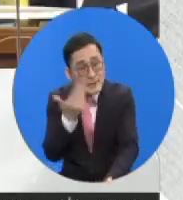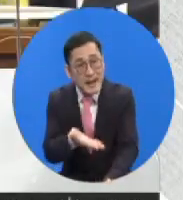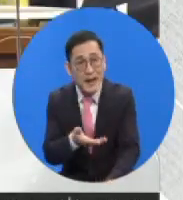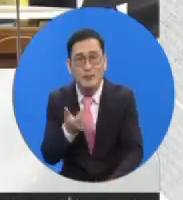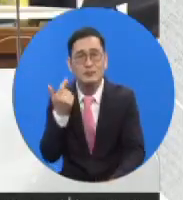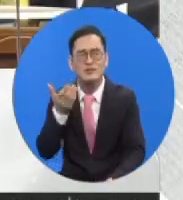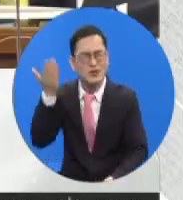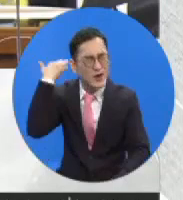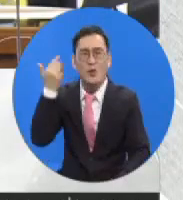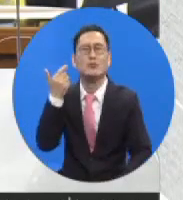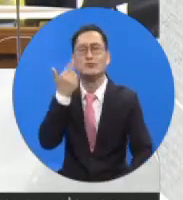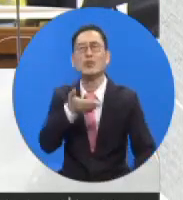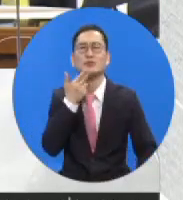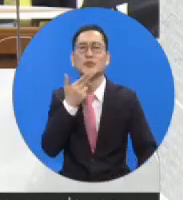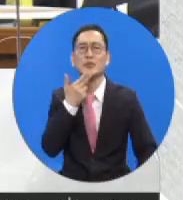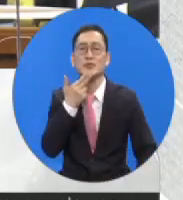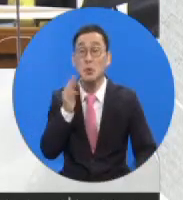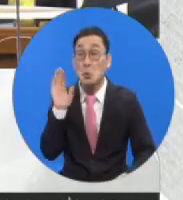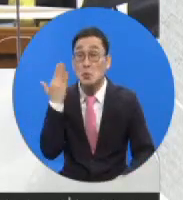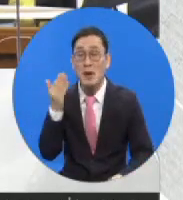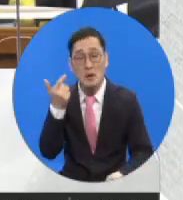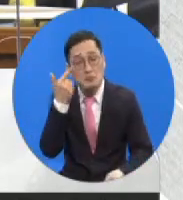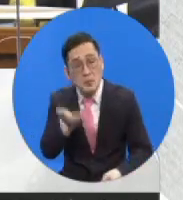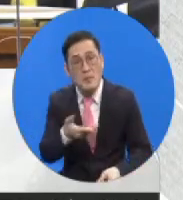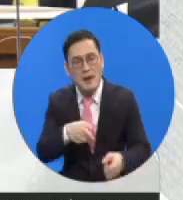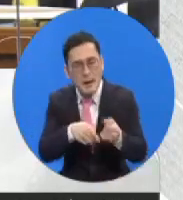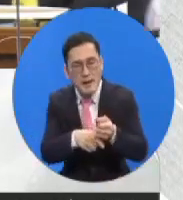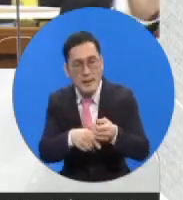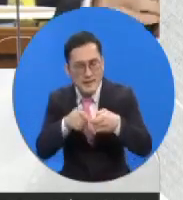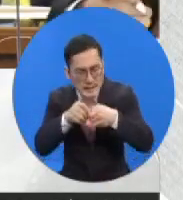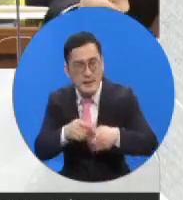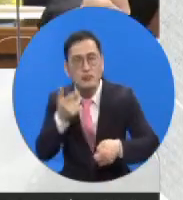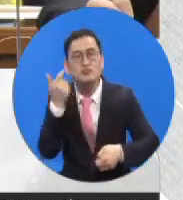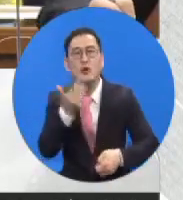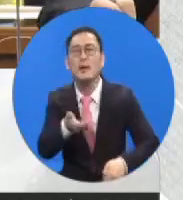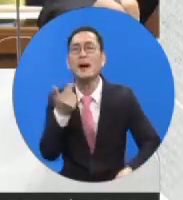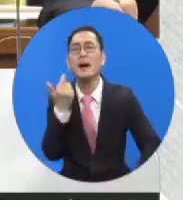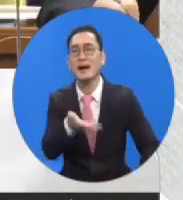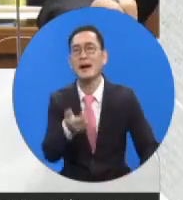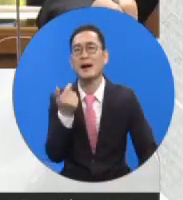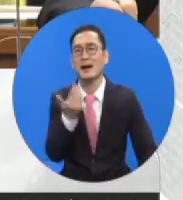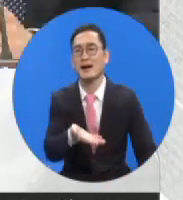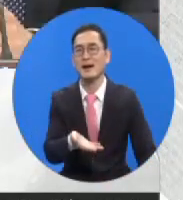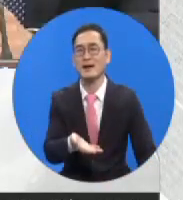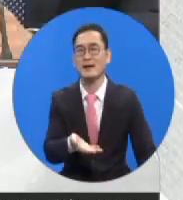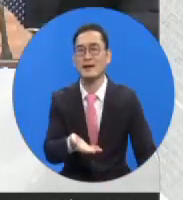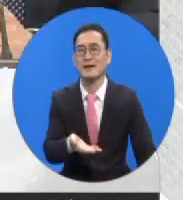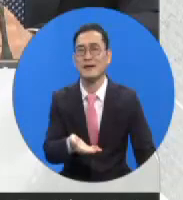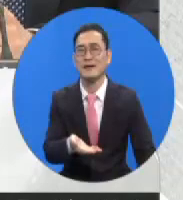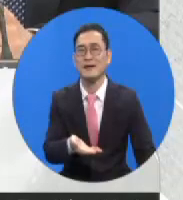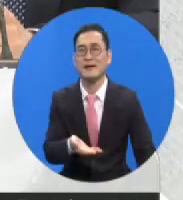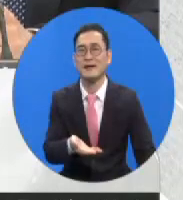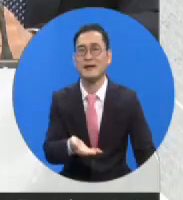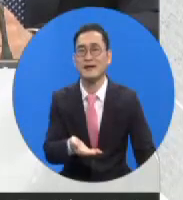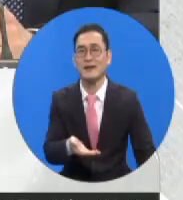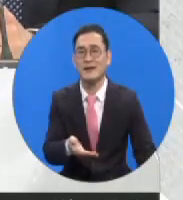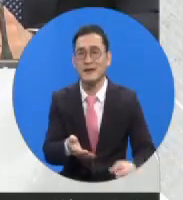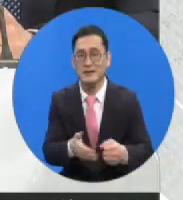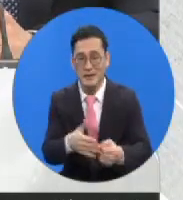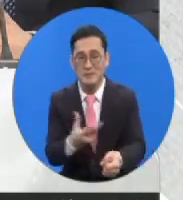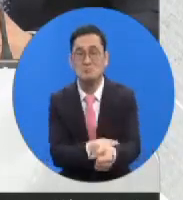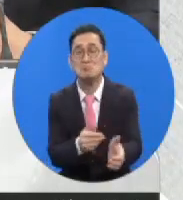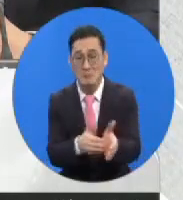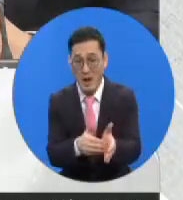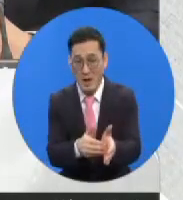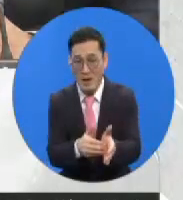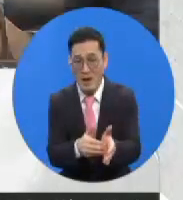안 여쭤보듯이요. 그런데 이제 올해 같은 경우에는 이 위험성이 나오니까 인지된 위험이 있는 거죠. 예를 들어서 뭐 다른 어떤